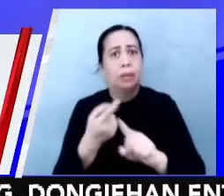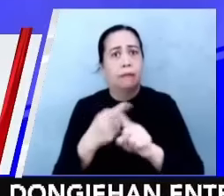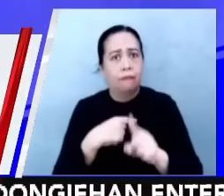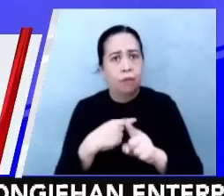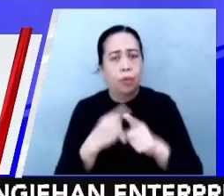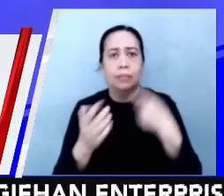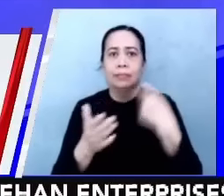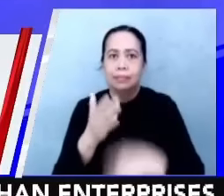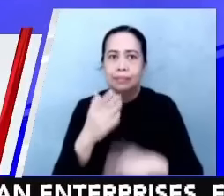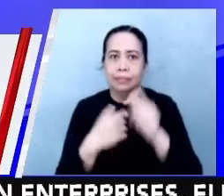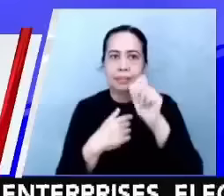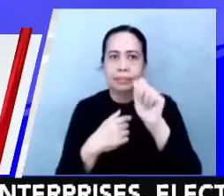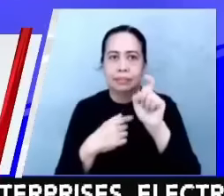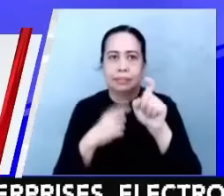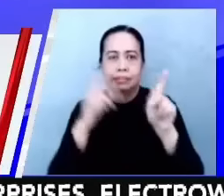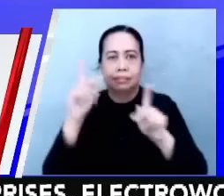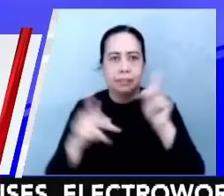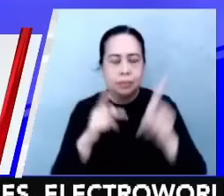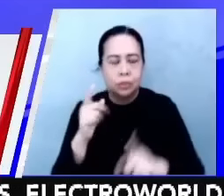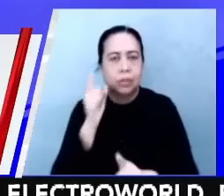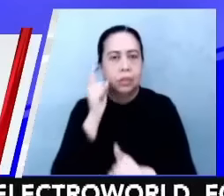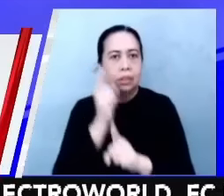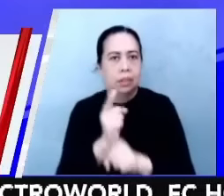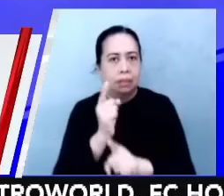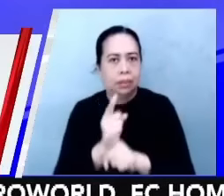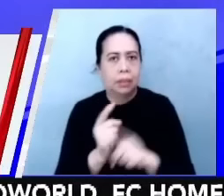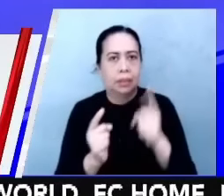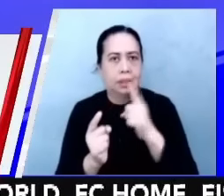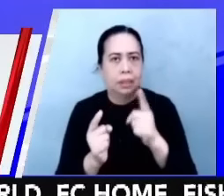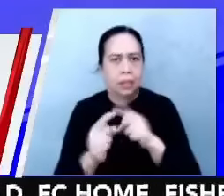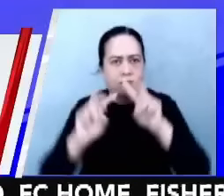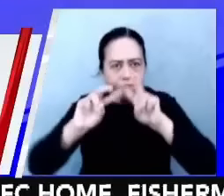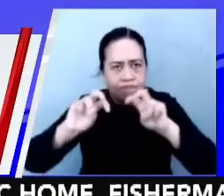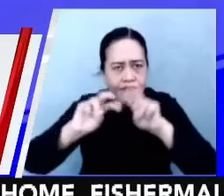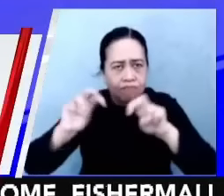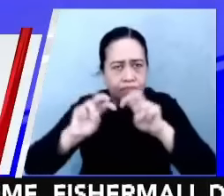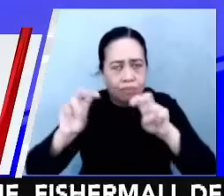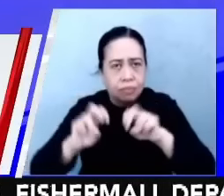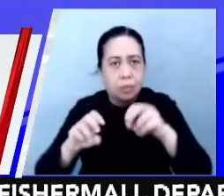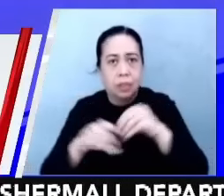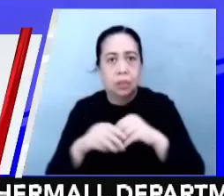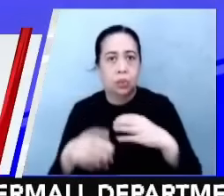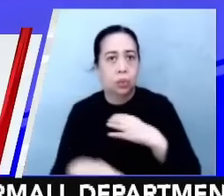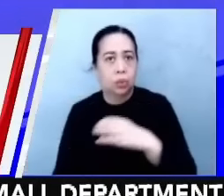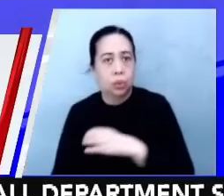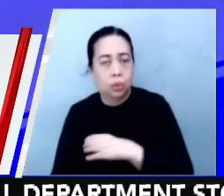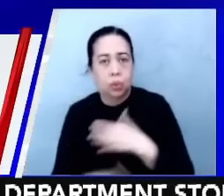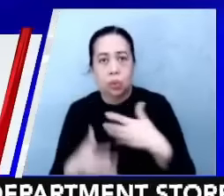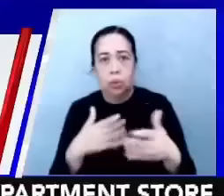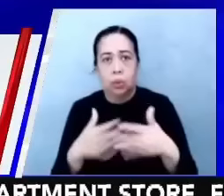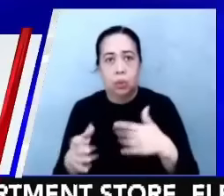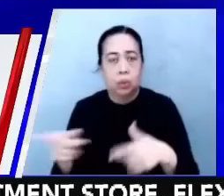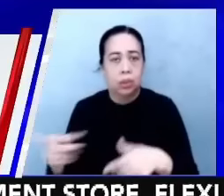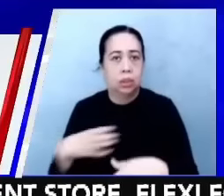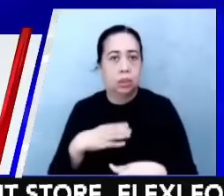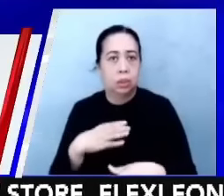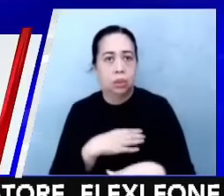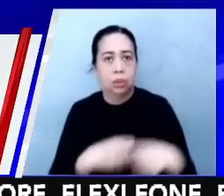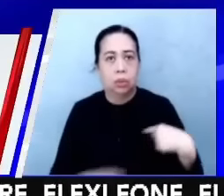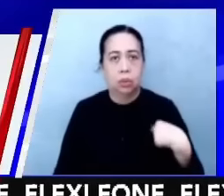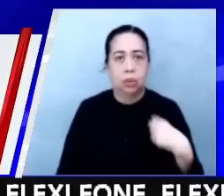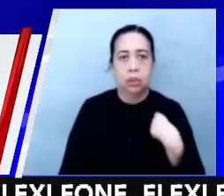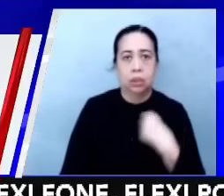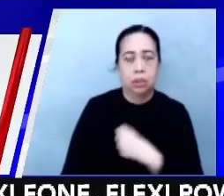mamamayan at tama lamang dapat busisiin namin sa Kongreso whether diyan sa house o dito sa Senado at